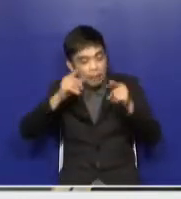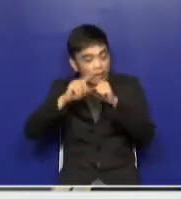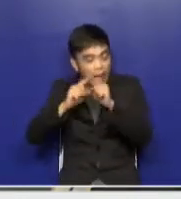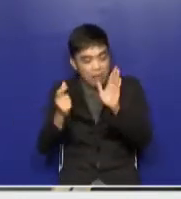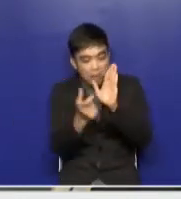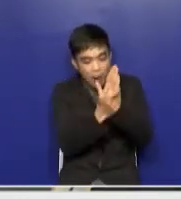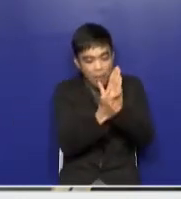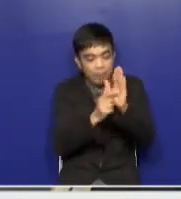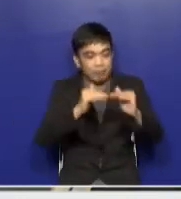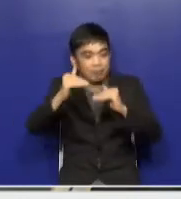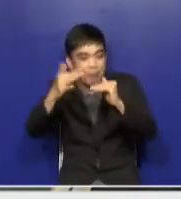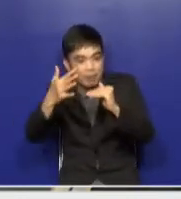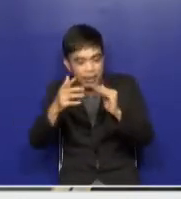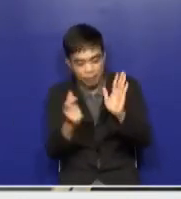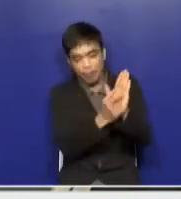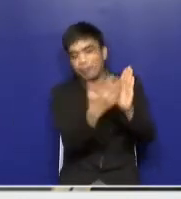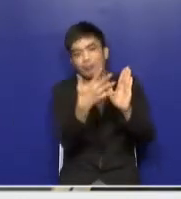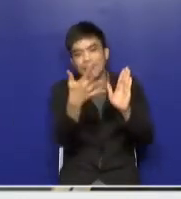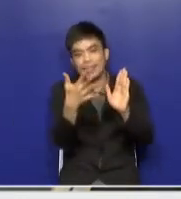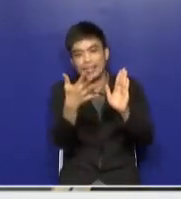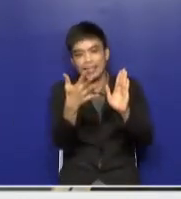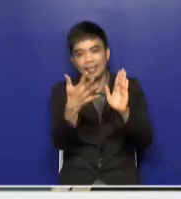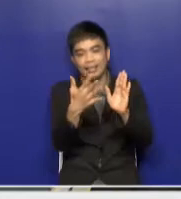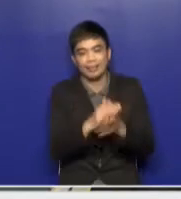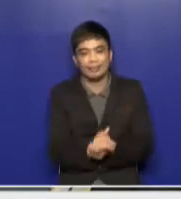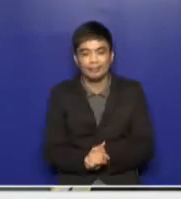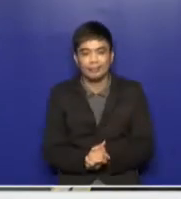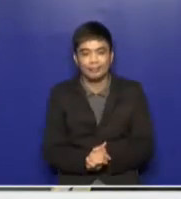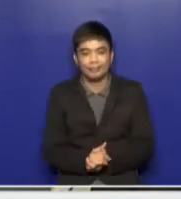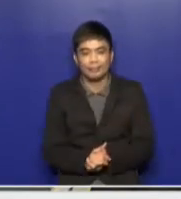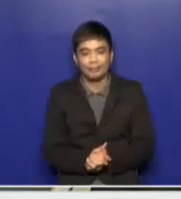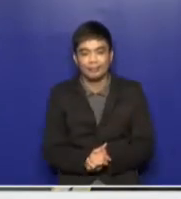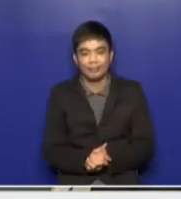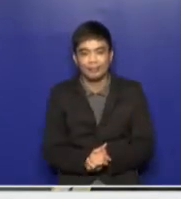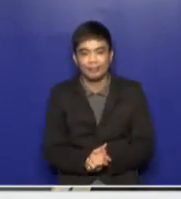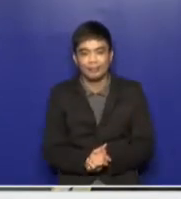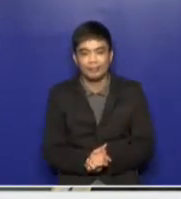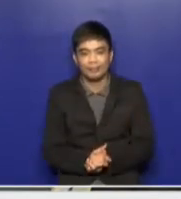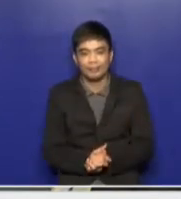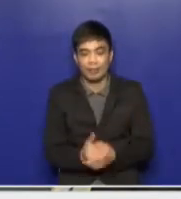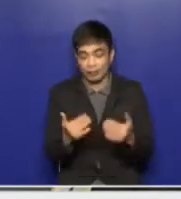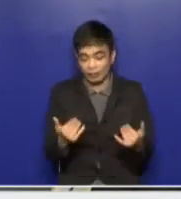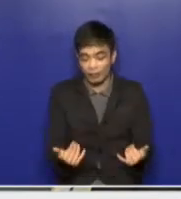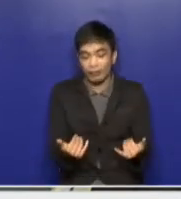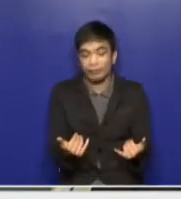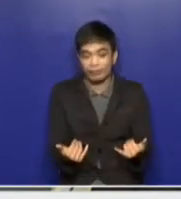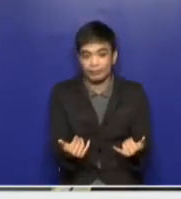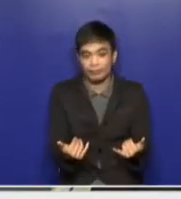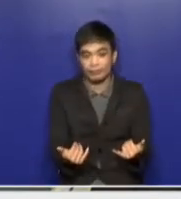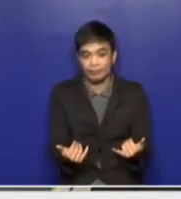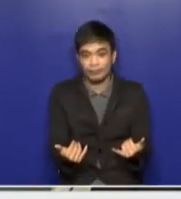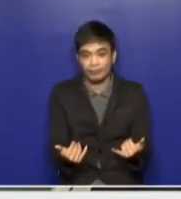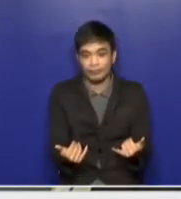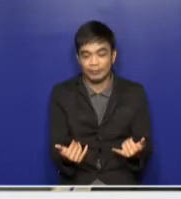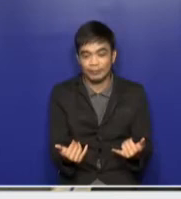จะไม่เห็นอยู่ในรายงานนะครับทีนี้ผมขออนุญาตเรียนนี้ครับว่าสถานการณ์ในขณะนี้ก็คือว่า